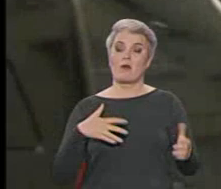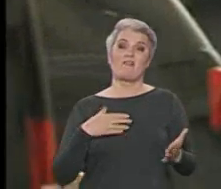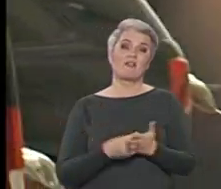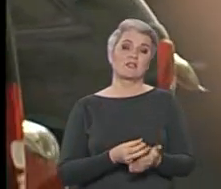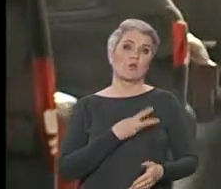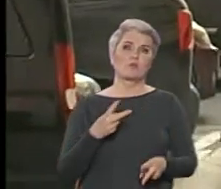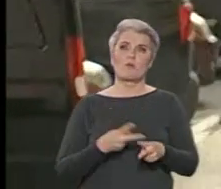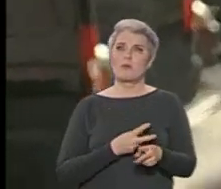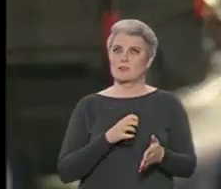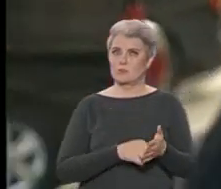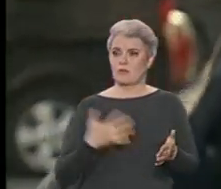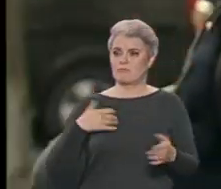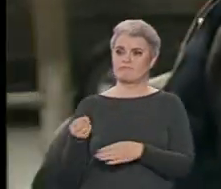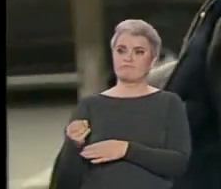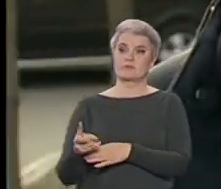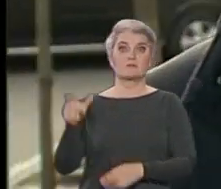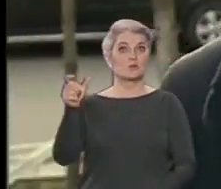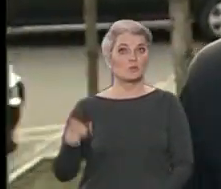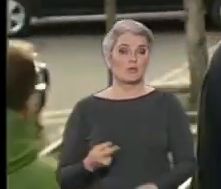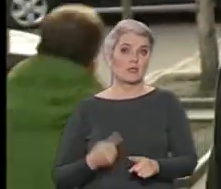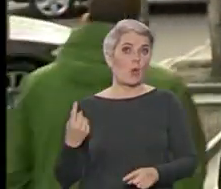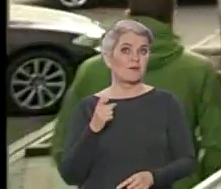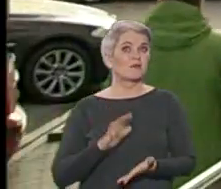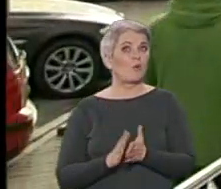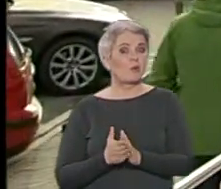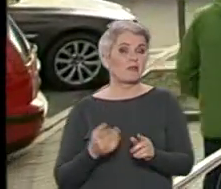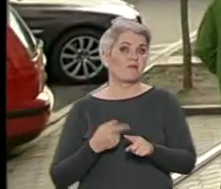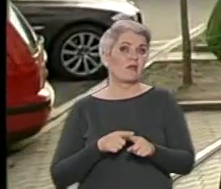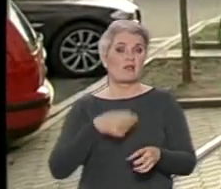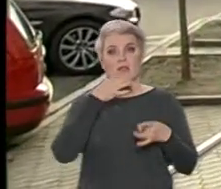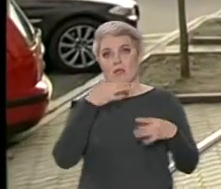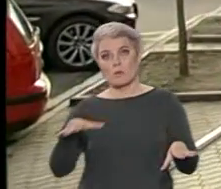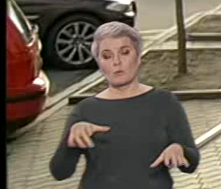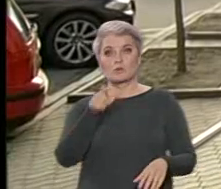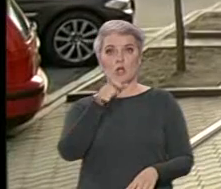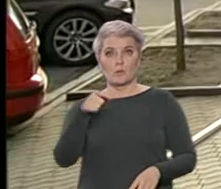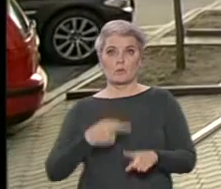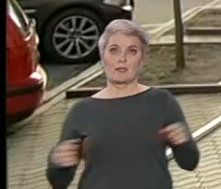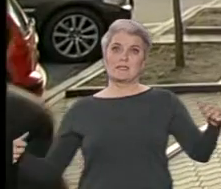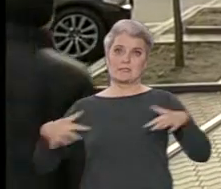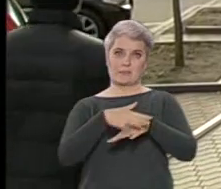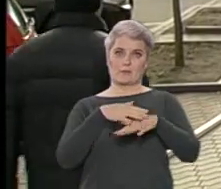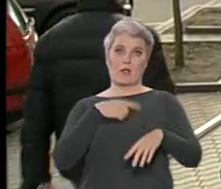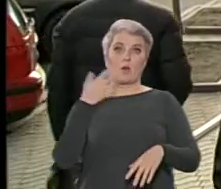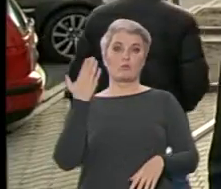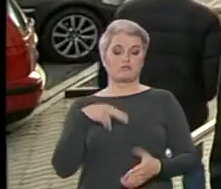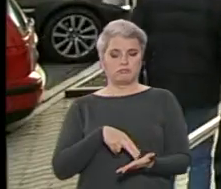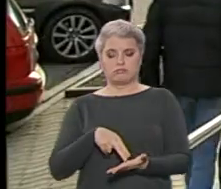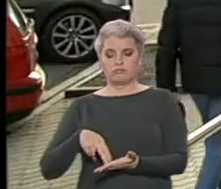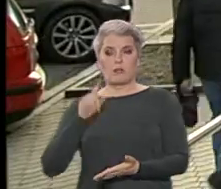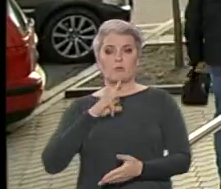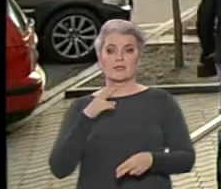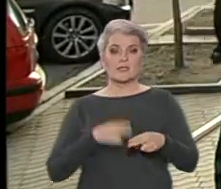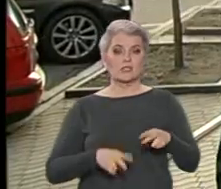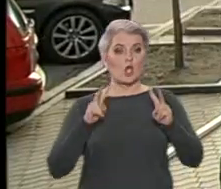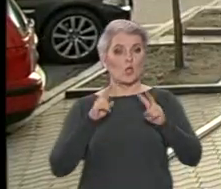причини звільнити людину. А це лише один з моментів, які не подобаються людям, які сьогодні тут зібралися. Вони кажуть, будуть стояти, поки не завершиться